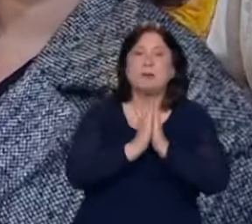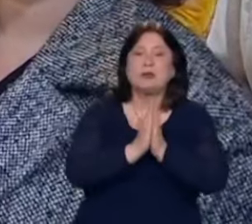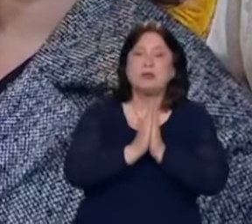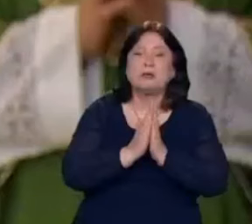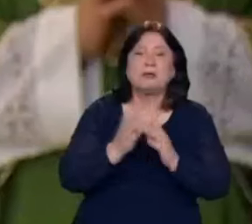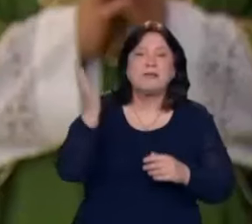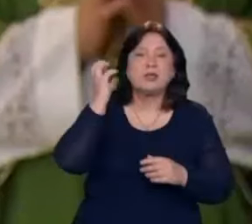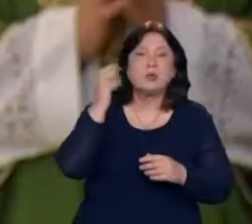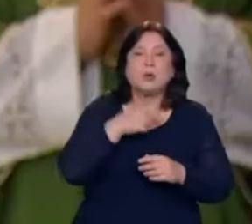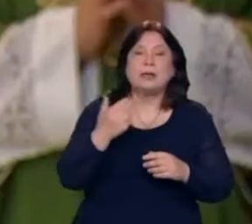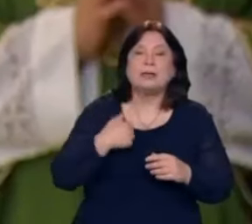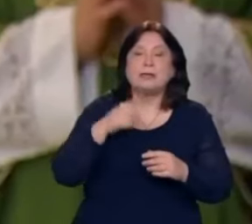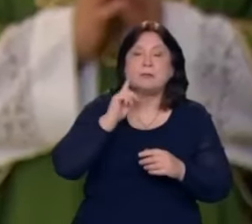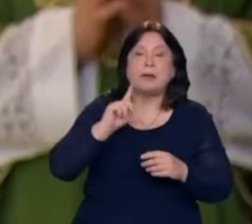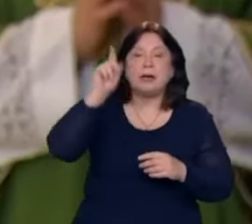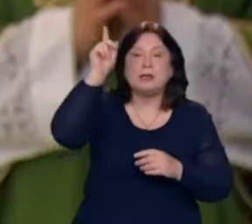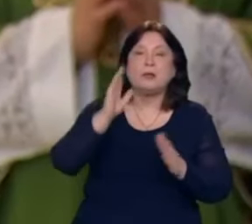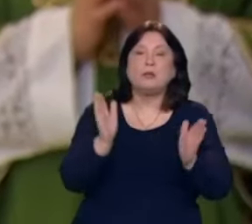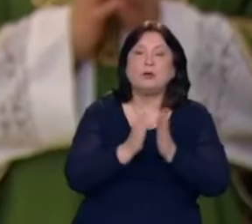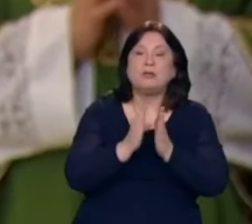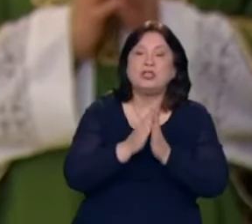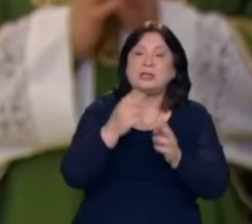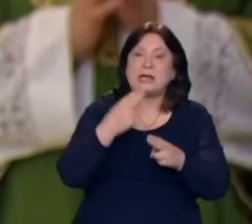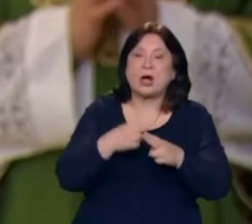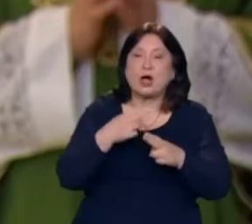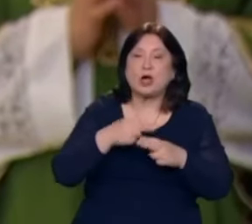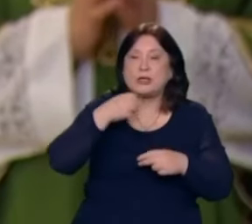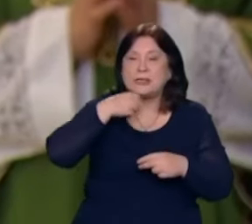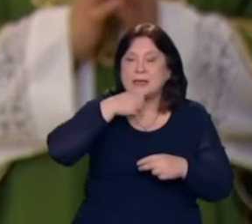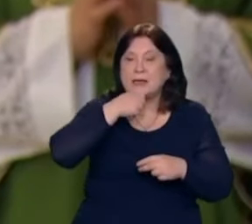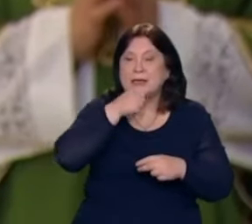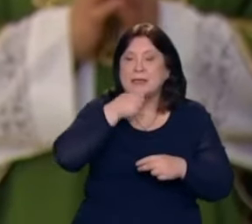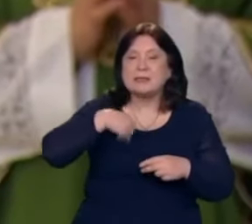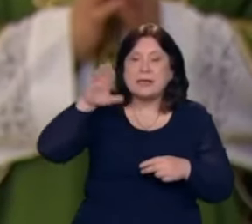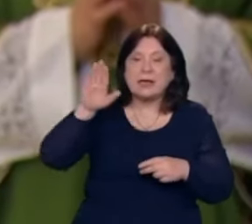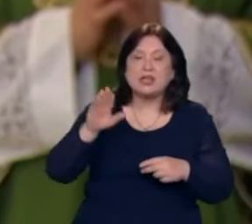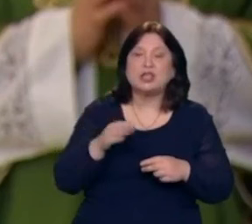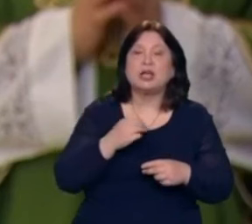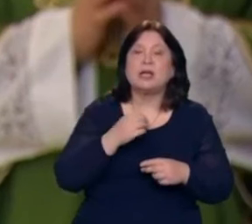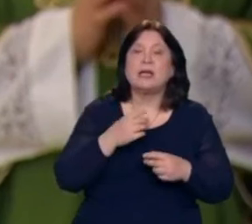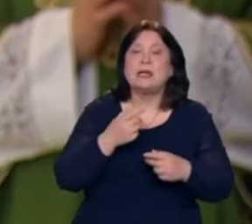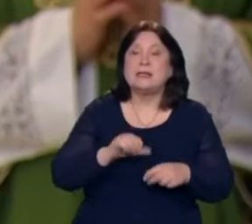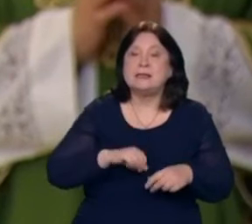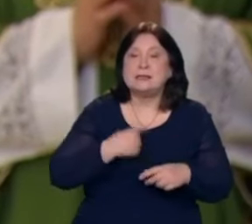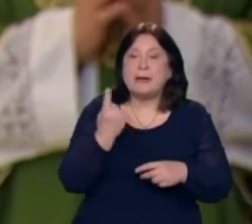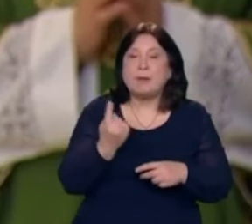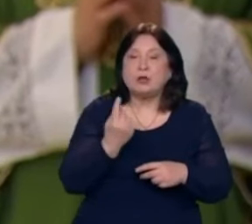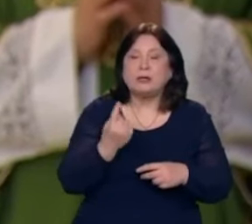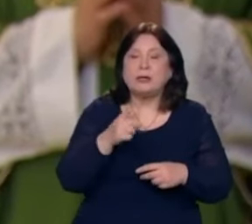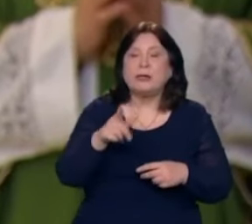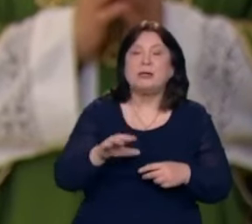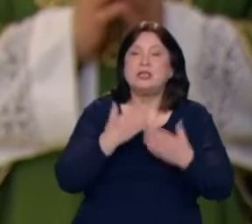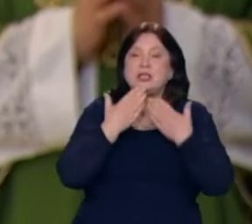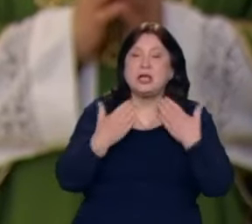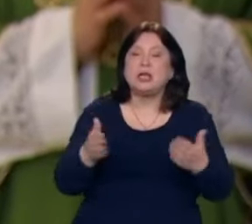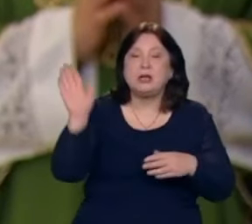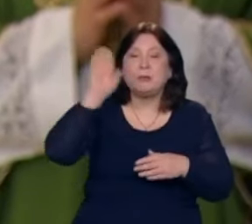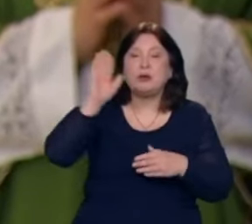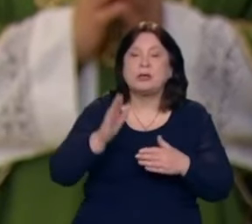nas Módlmy się za chorych starszych i osamotnionych aby Dzięki Bożemu błogosławieństw i